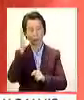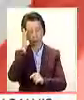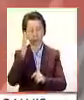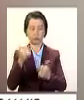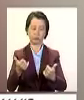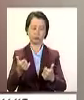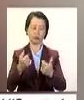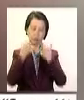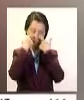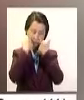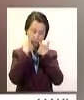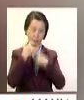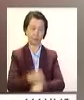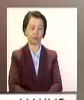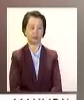Sian.